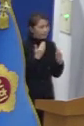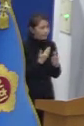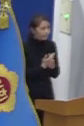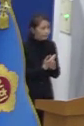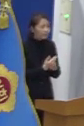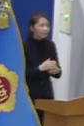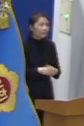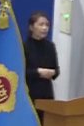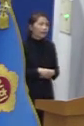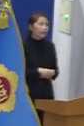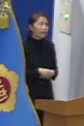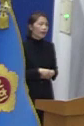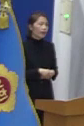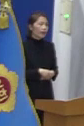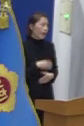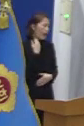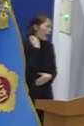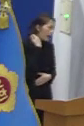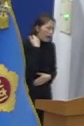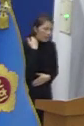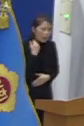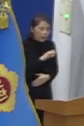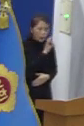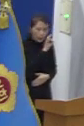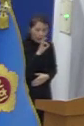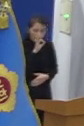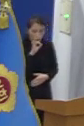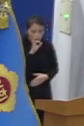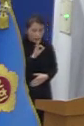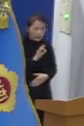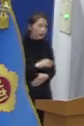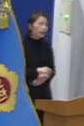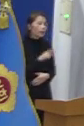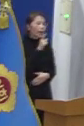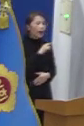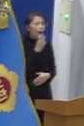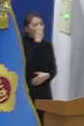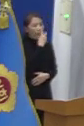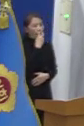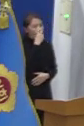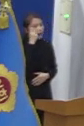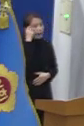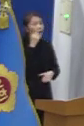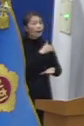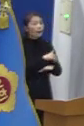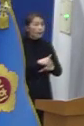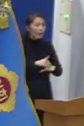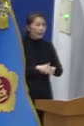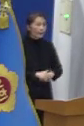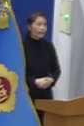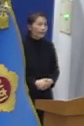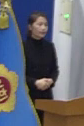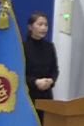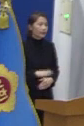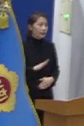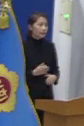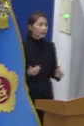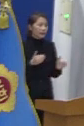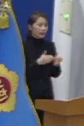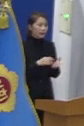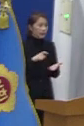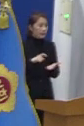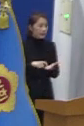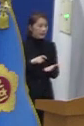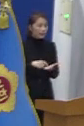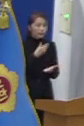없는 360도 돌봄 경기도를 만들겠습니다. 지금까지 긴급 복지 위기